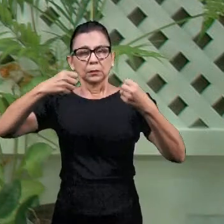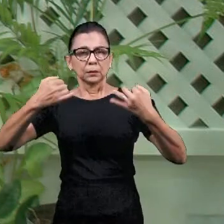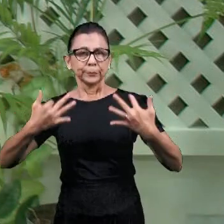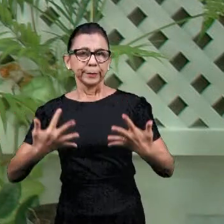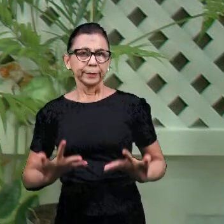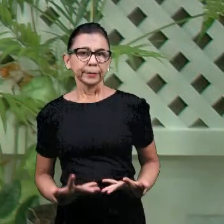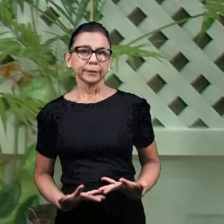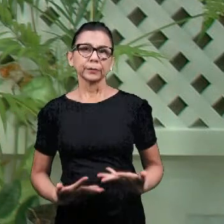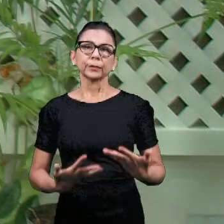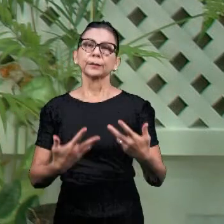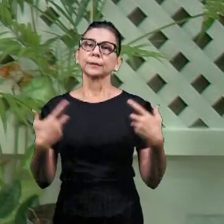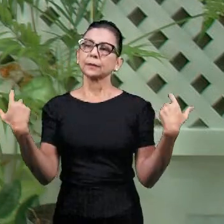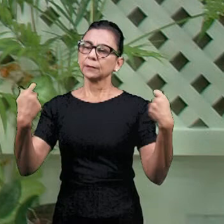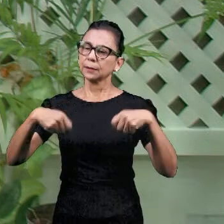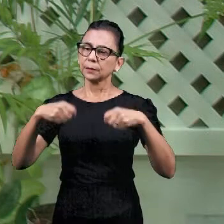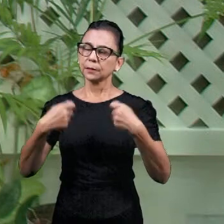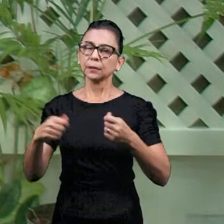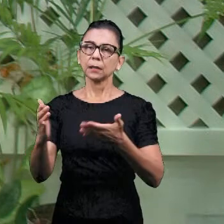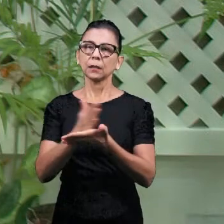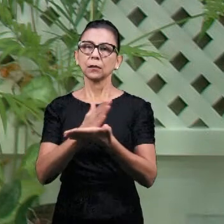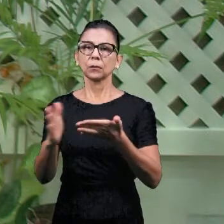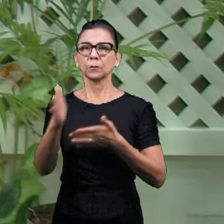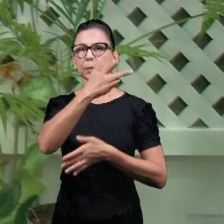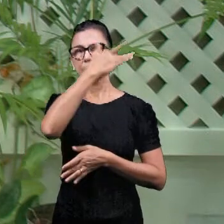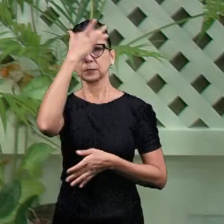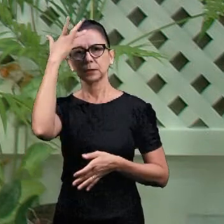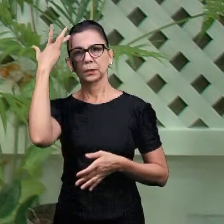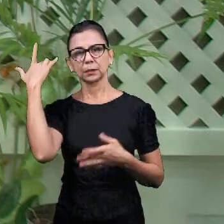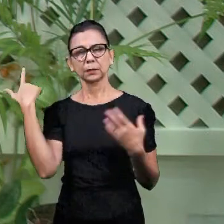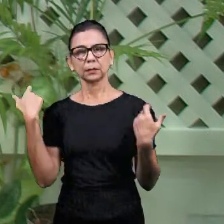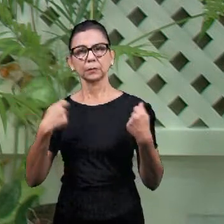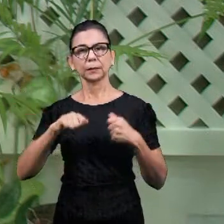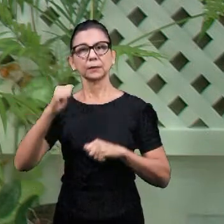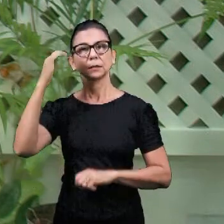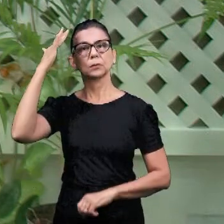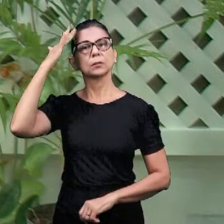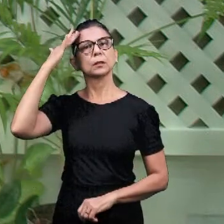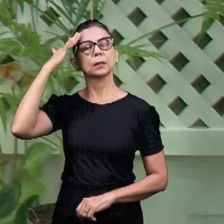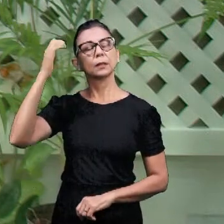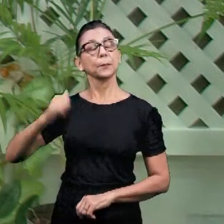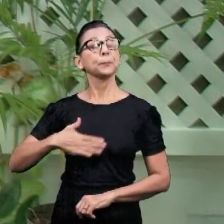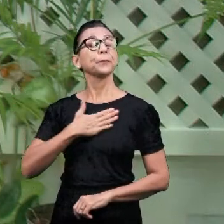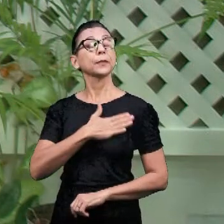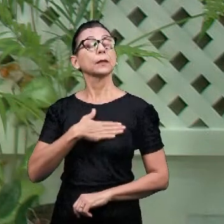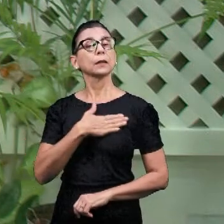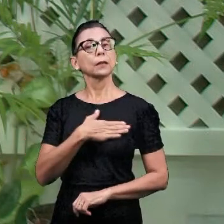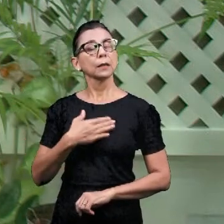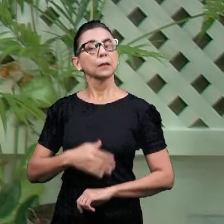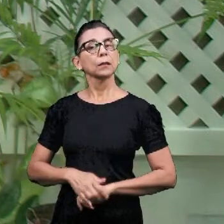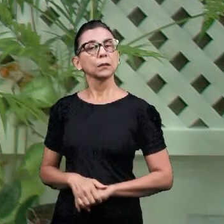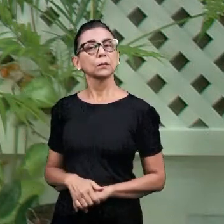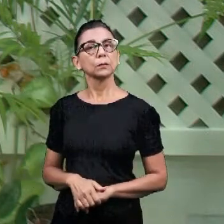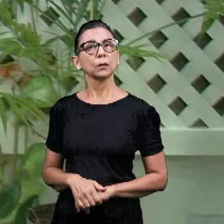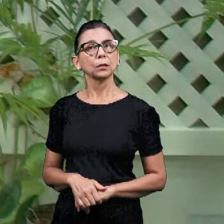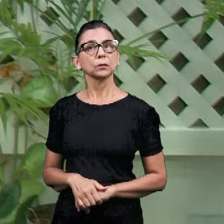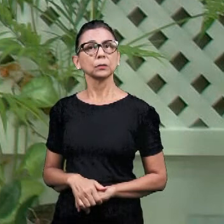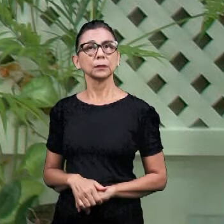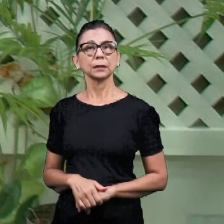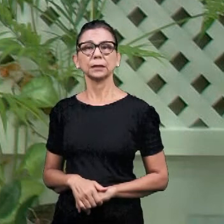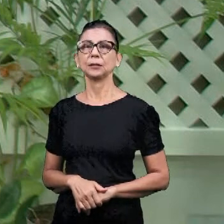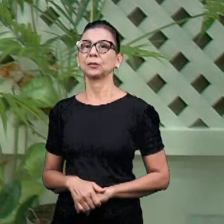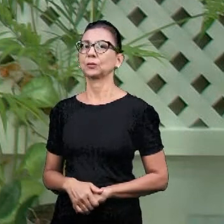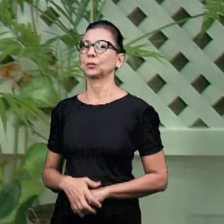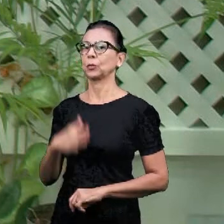sœurs ont besoin de comprendre cela. Ce que j'aime beaucoup, c'est quand il y a en effet une difficulté parce que je sais où elle se trouve. Je sais le